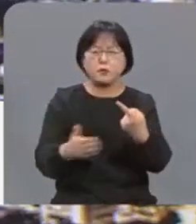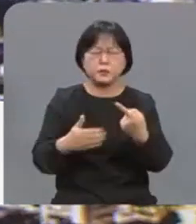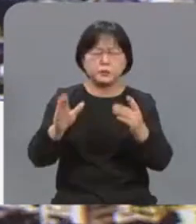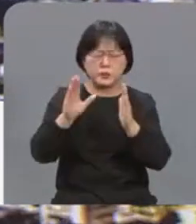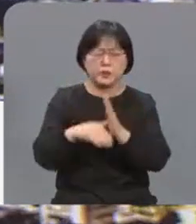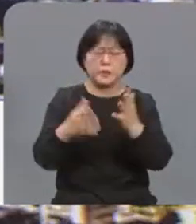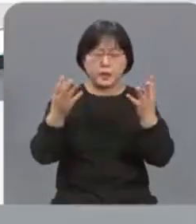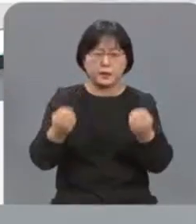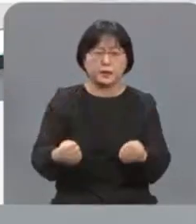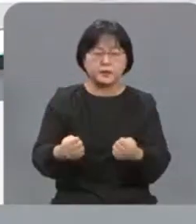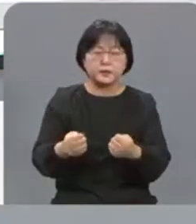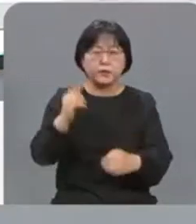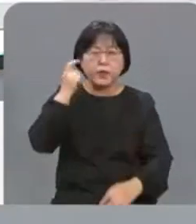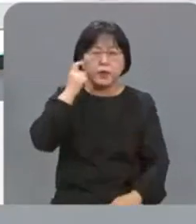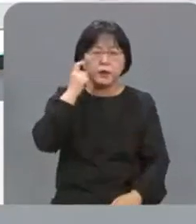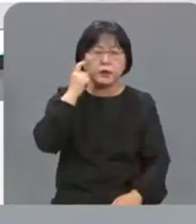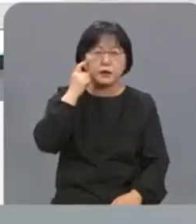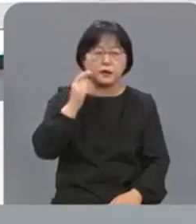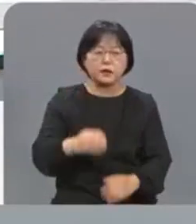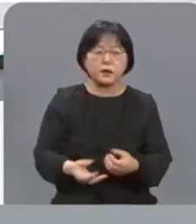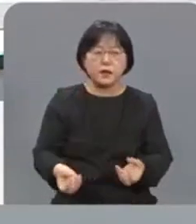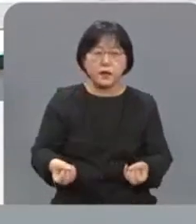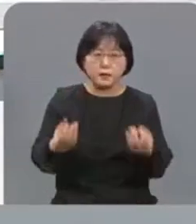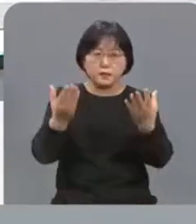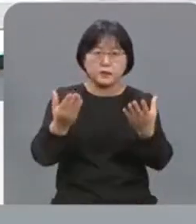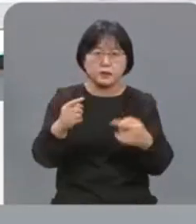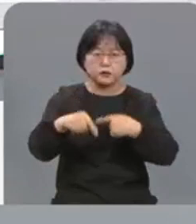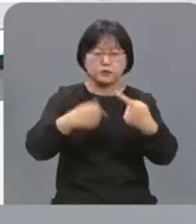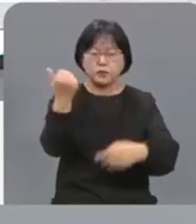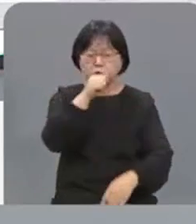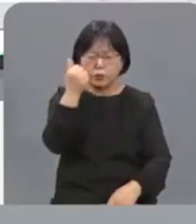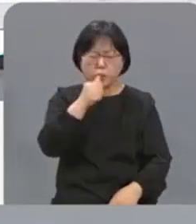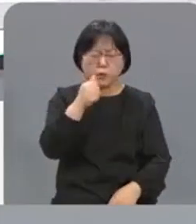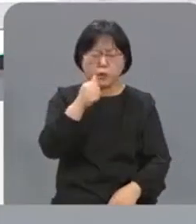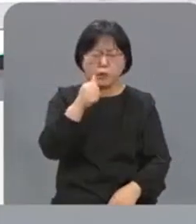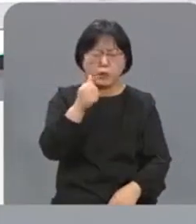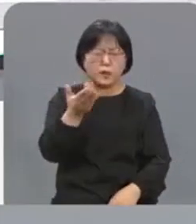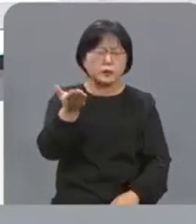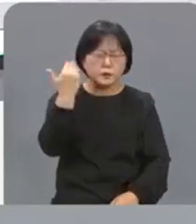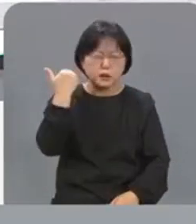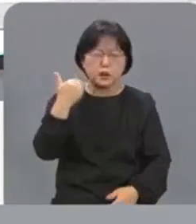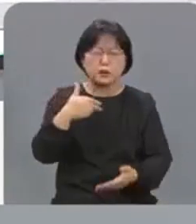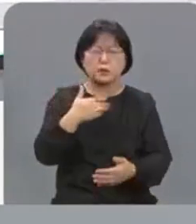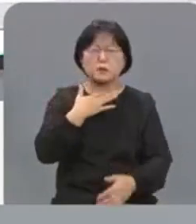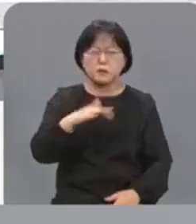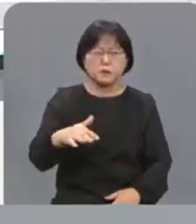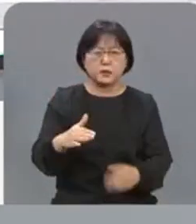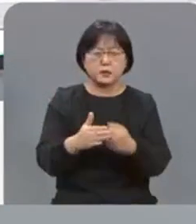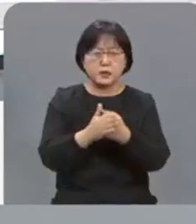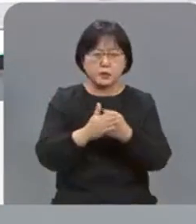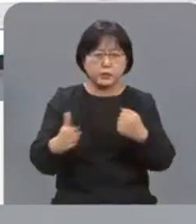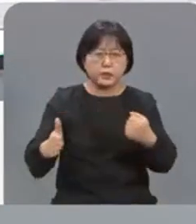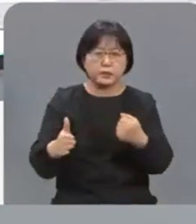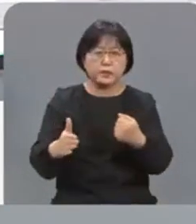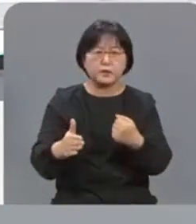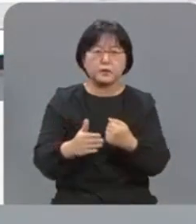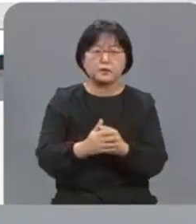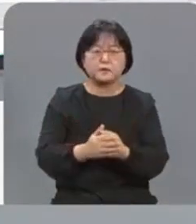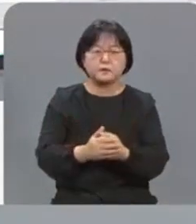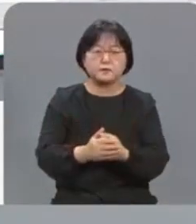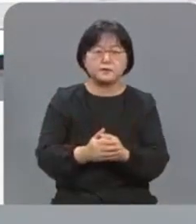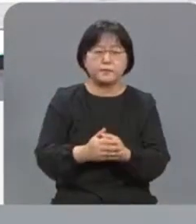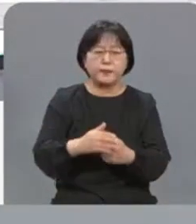때가 있거든요. 왜냐하면 어떤 행사에서 수어 통역이 수월하게 제공되었던 것들을 받아본 경험이 많지